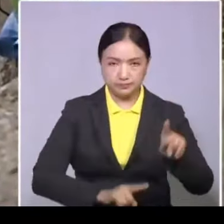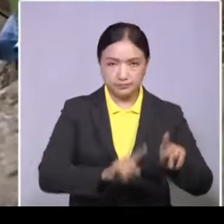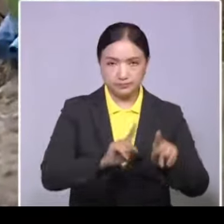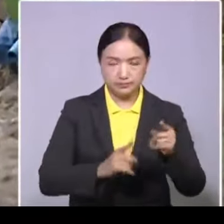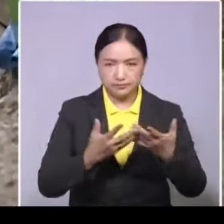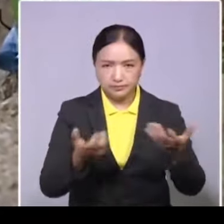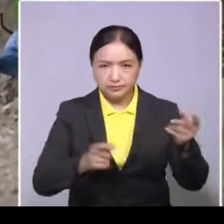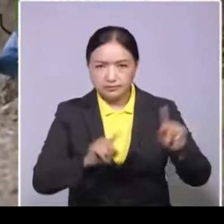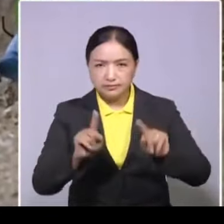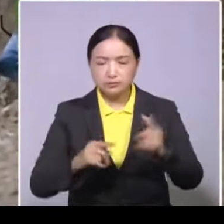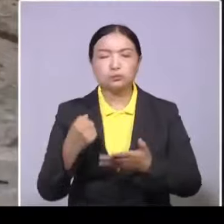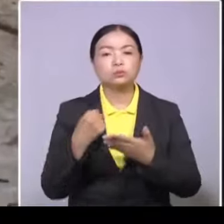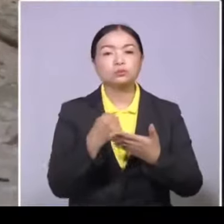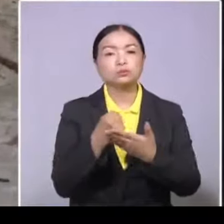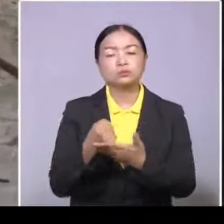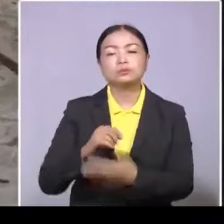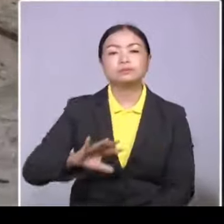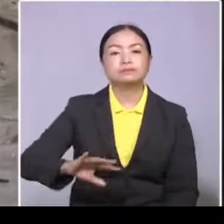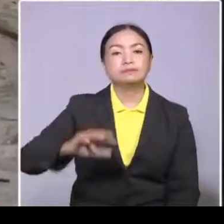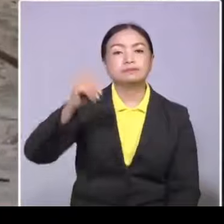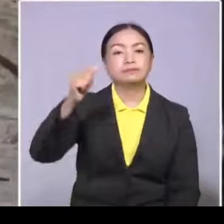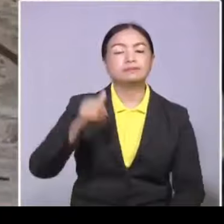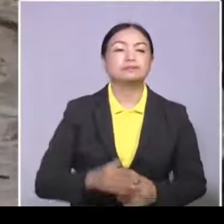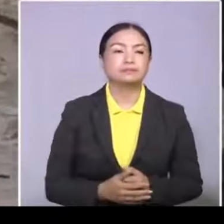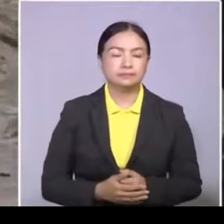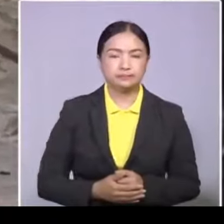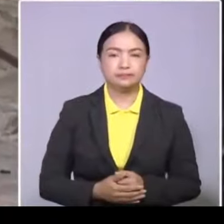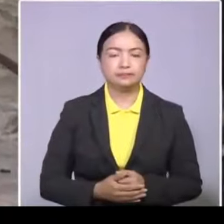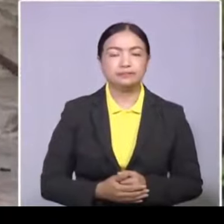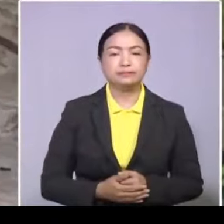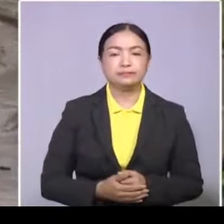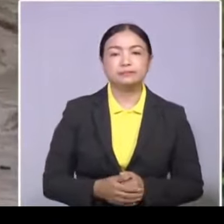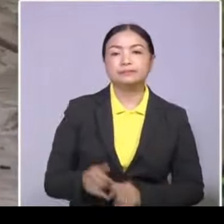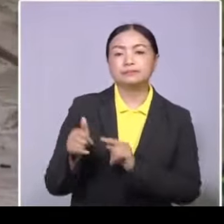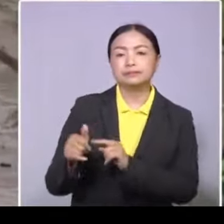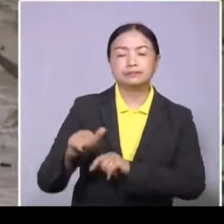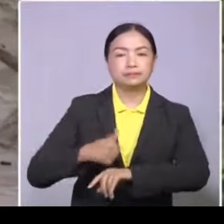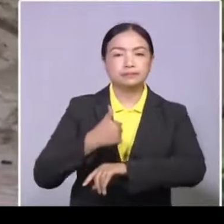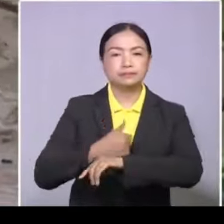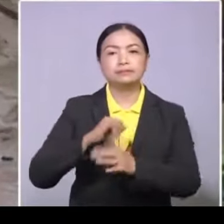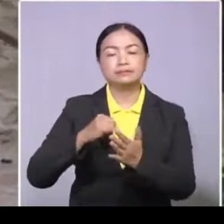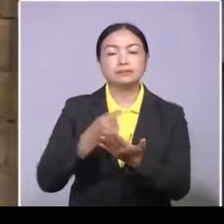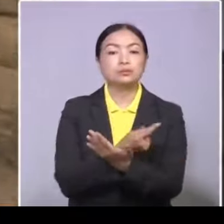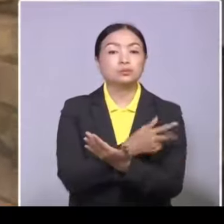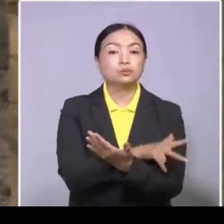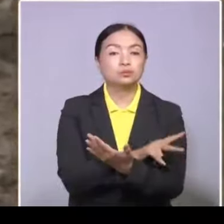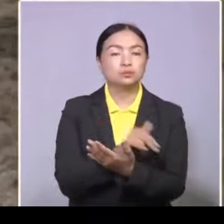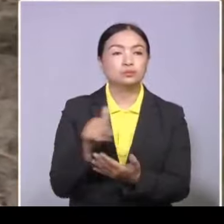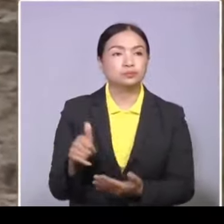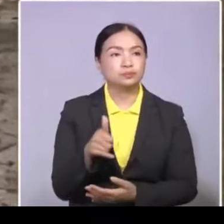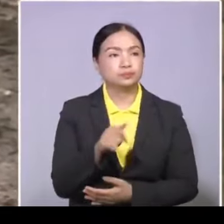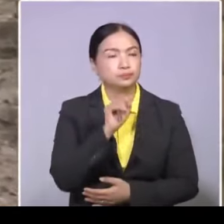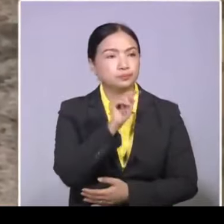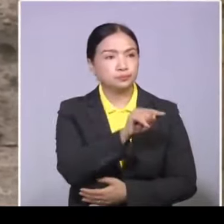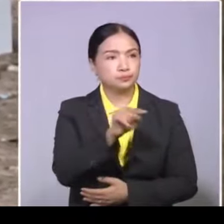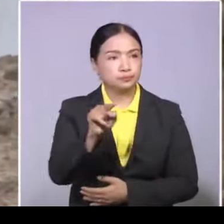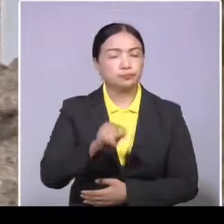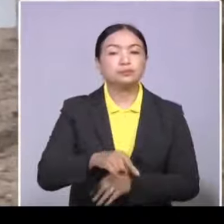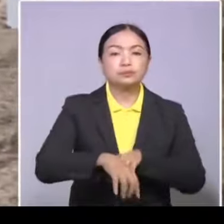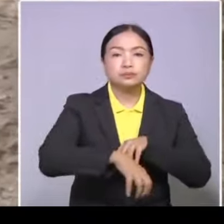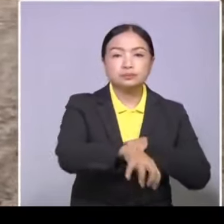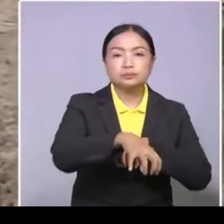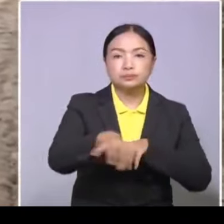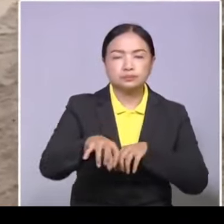ความเสียหายและให้การช่วยเหลือฟื้นฟูค่ะล่าสุดนะคะทางนายโสพลสุวรรณรัตน์ผู้ว่าราชการจังหวัดภูเก็ตยังได้มีการสั่งการให้ทุกภา